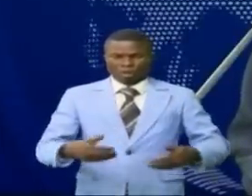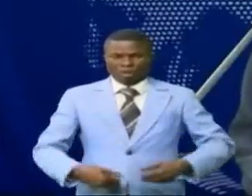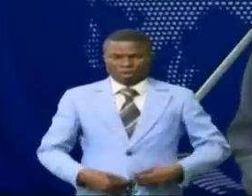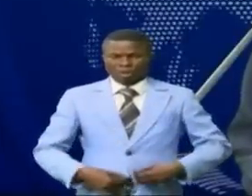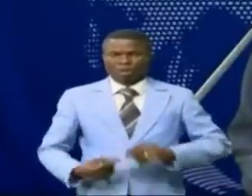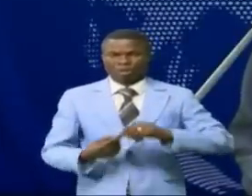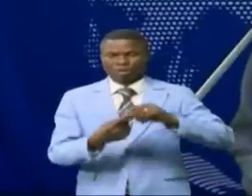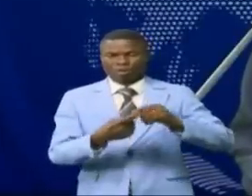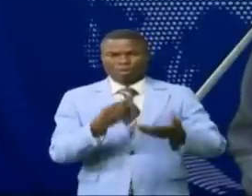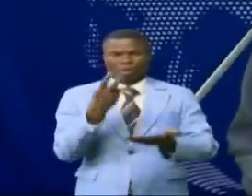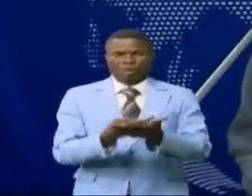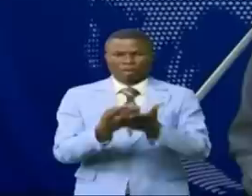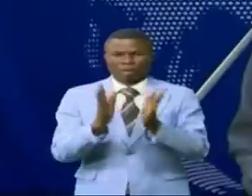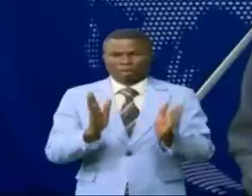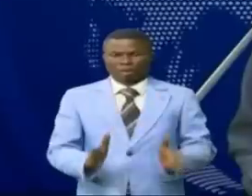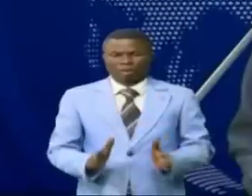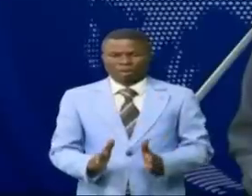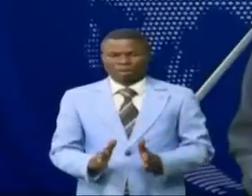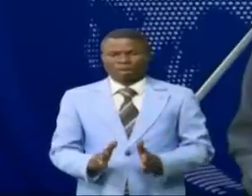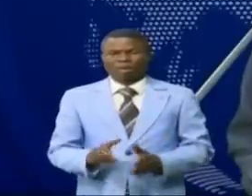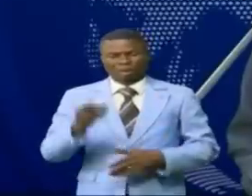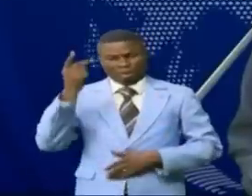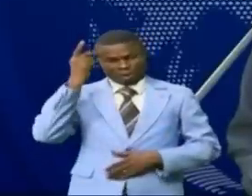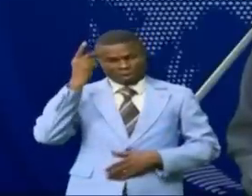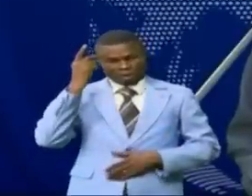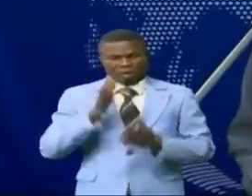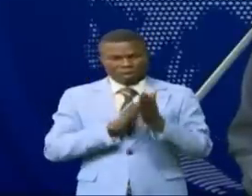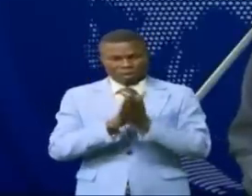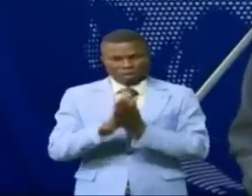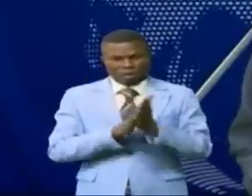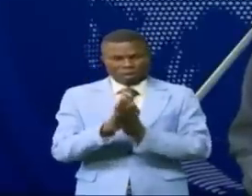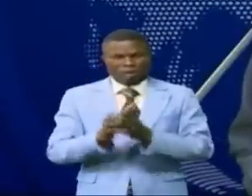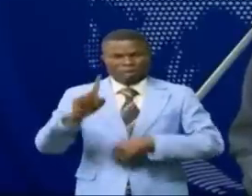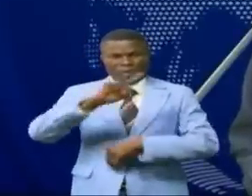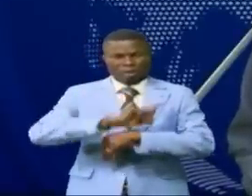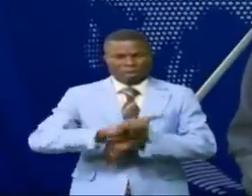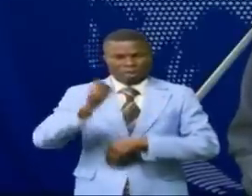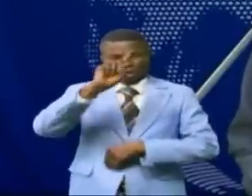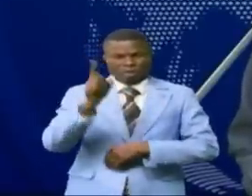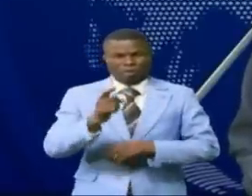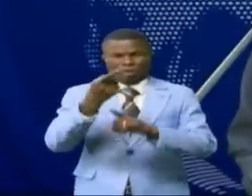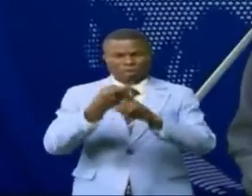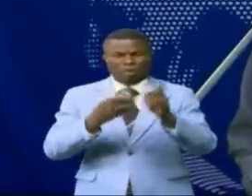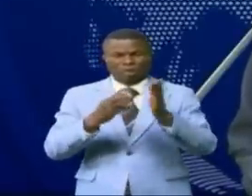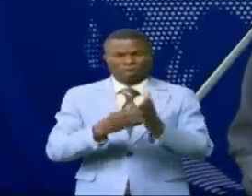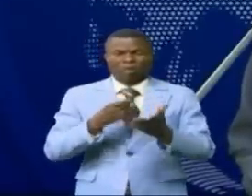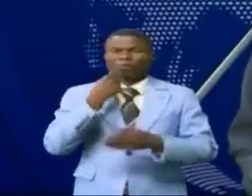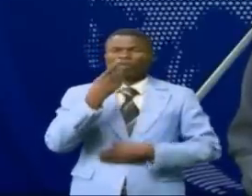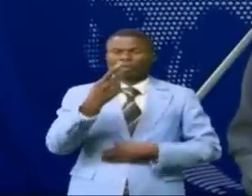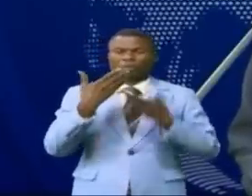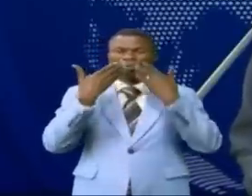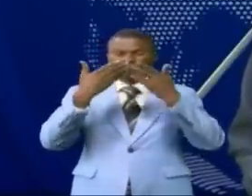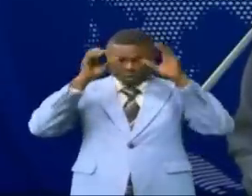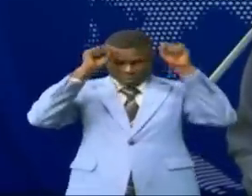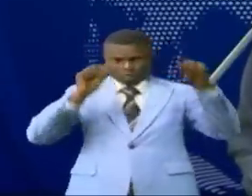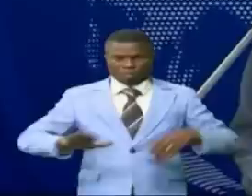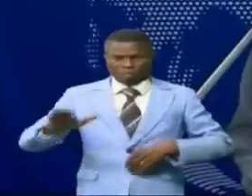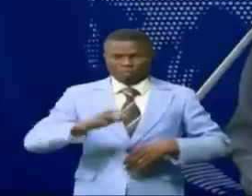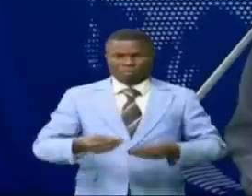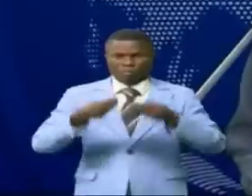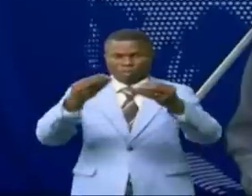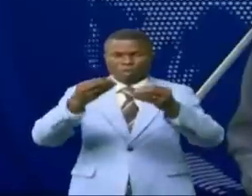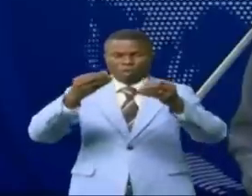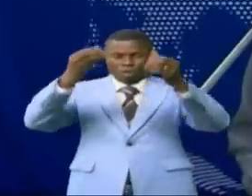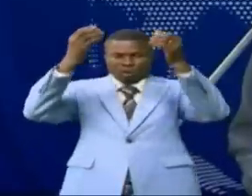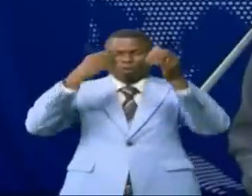jeunesse sportive en particulier, ont souhaité ce jour dire merci au président de la République et les couronner